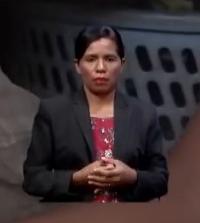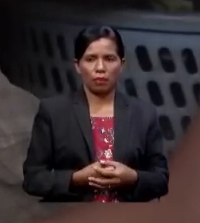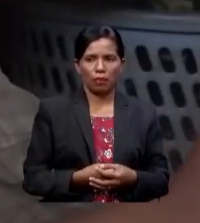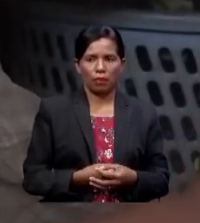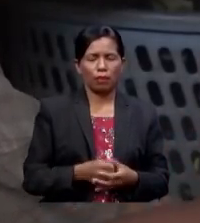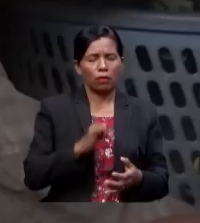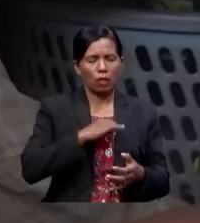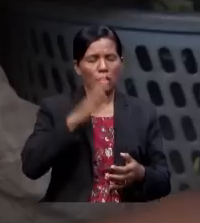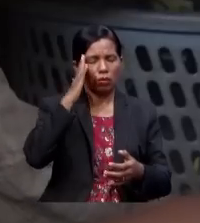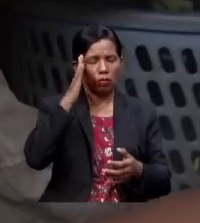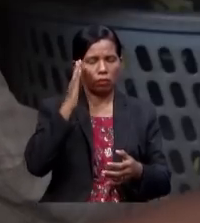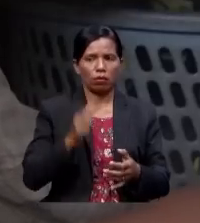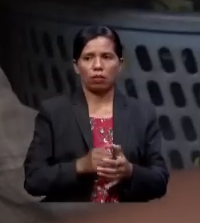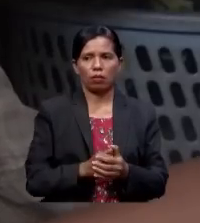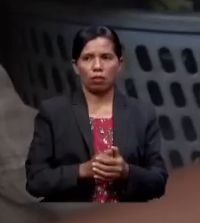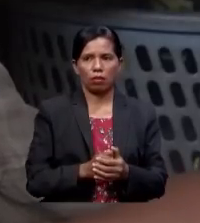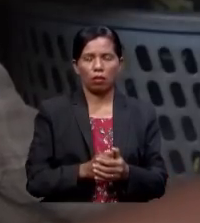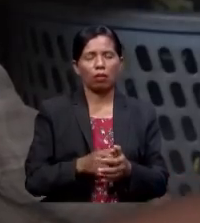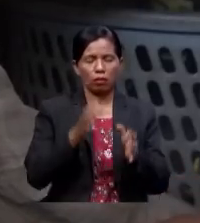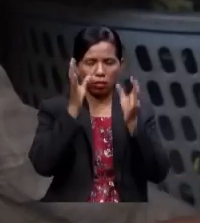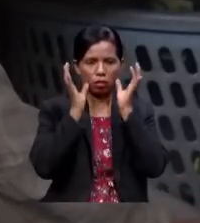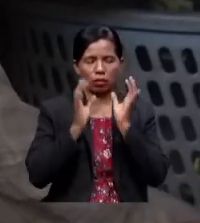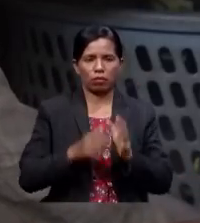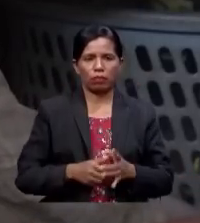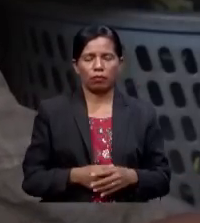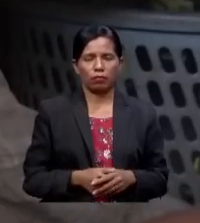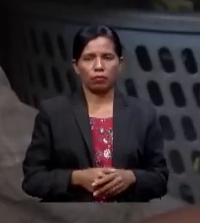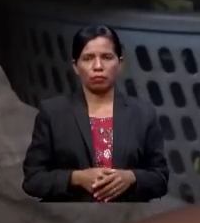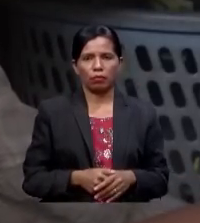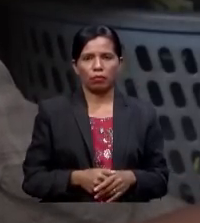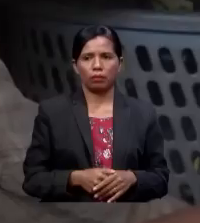Oh, ni nak kuliah tu ador tu ni ane.